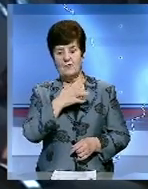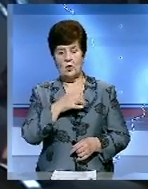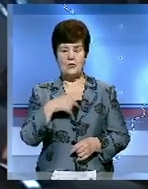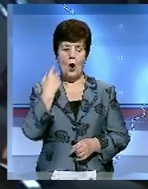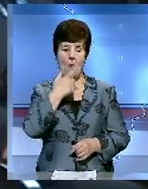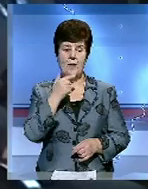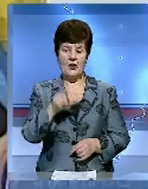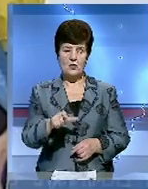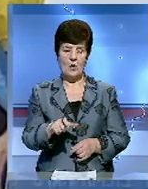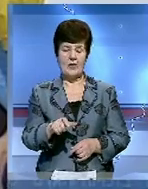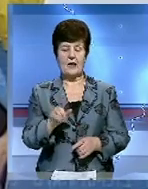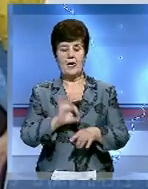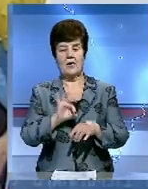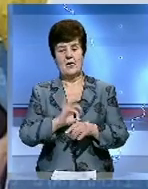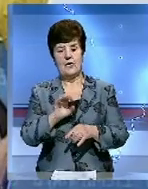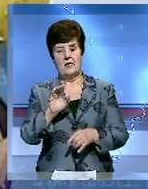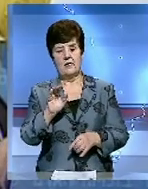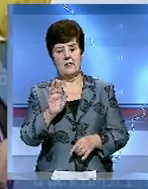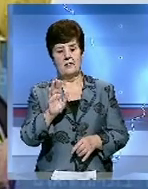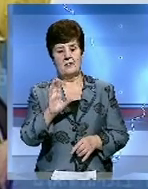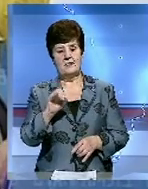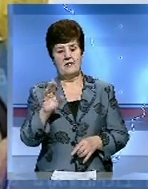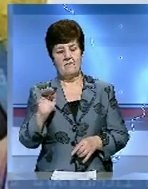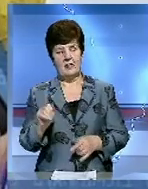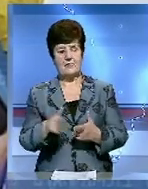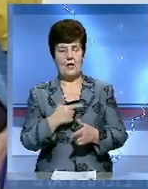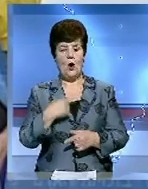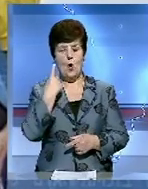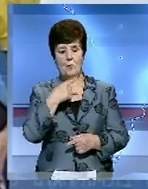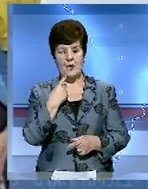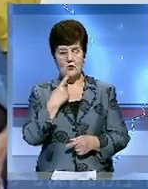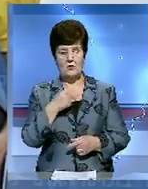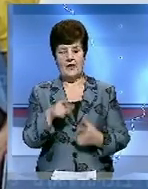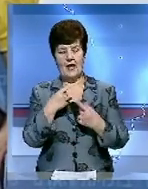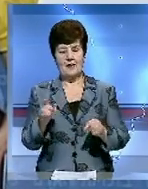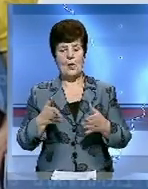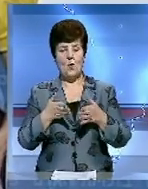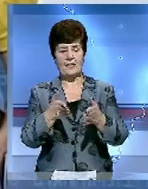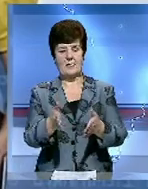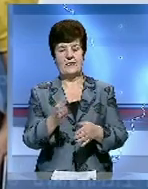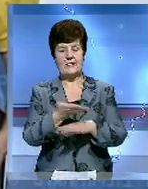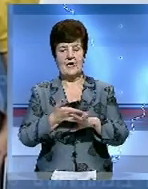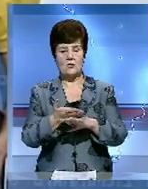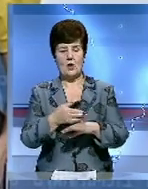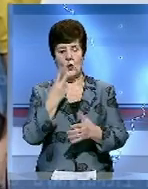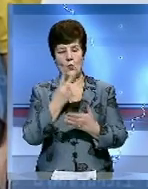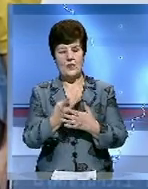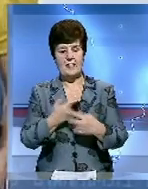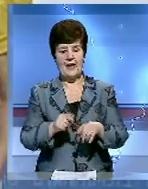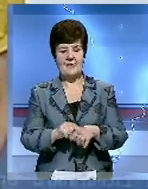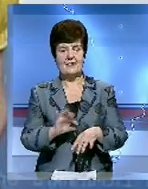cu HIV-SIDA sau o persoană care are altă orientare sexuală, uite, asta este